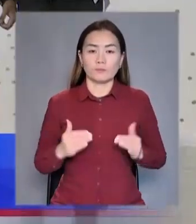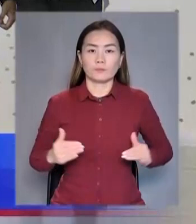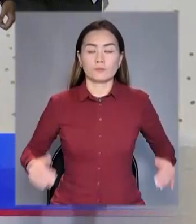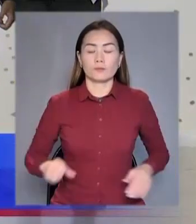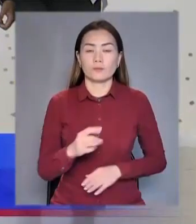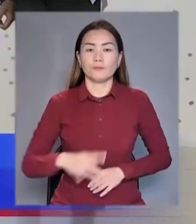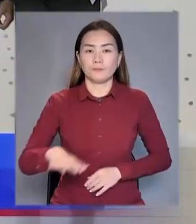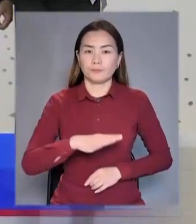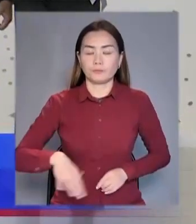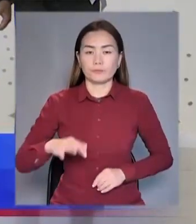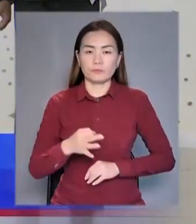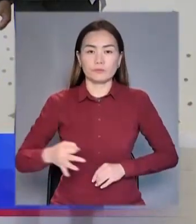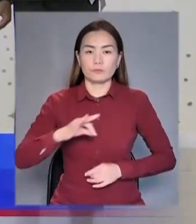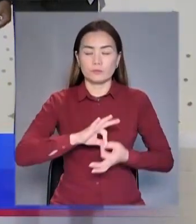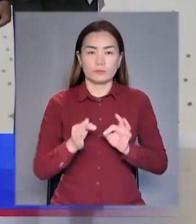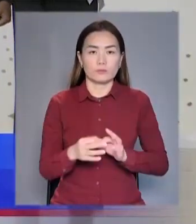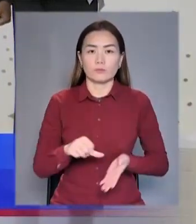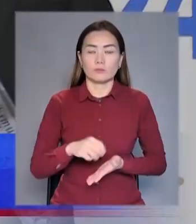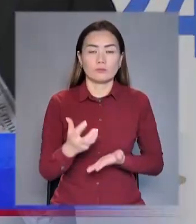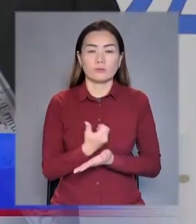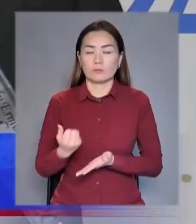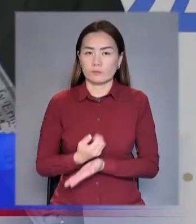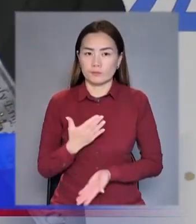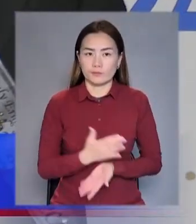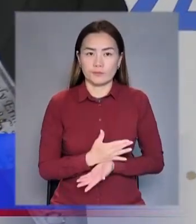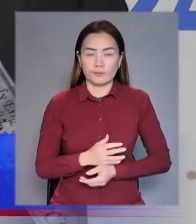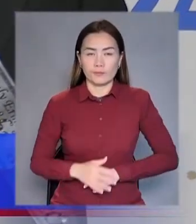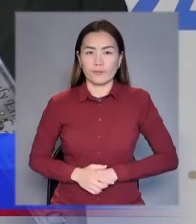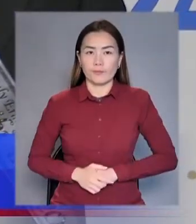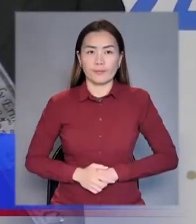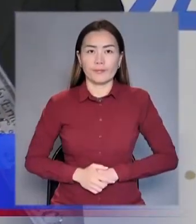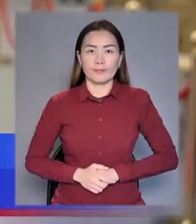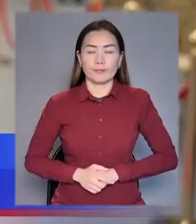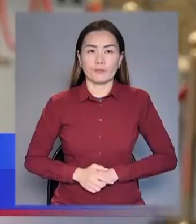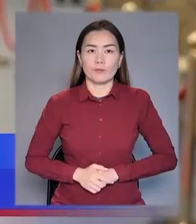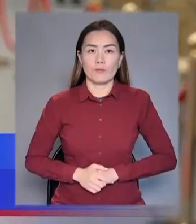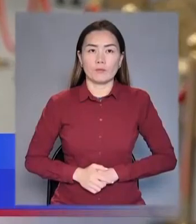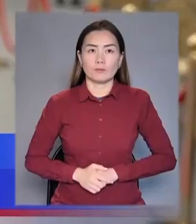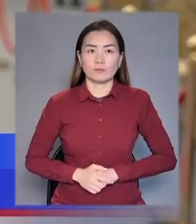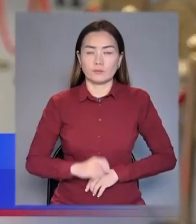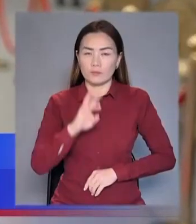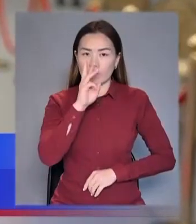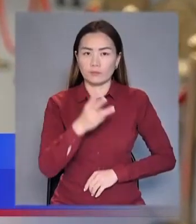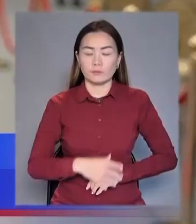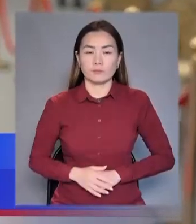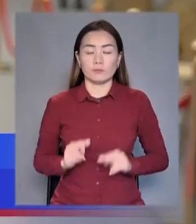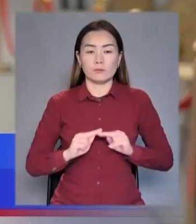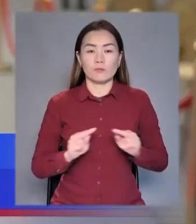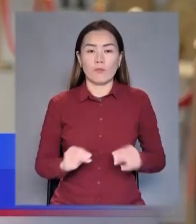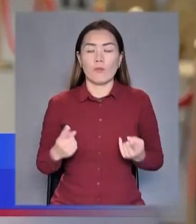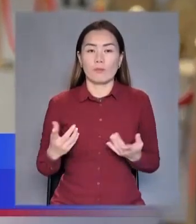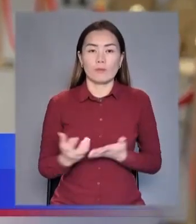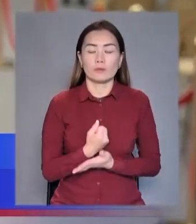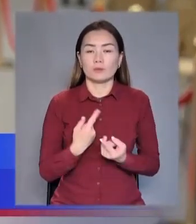оқушылар республикалық және облыстық олимпиадалардың жүлдесін иеленіп, жеңімпаз атанып келеді. Үш жылдың ішінде ұстаз мектебі